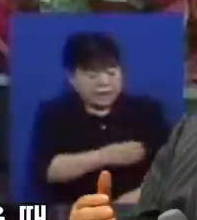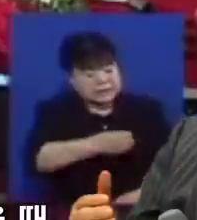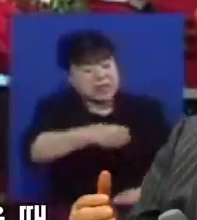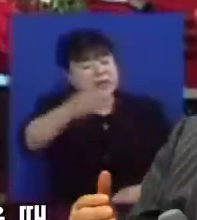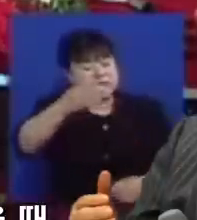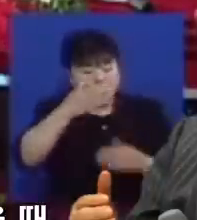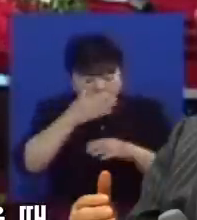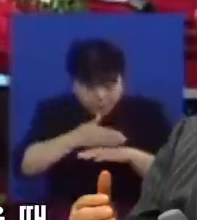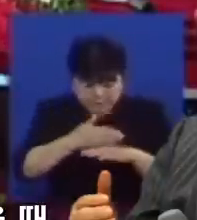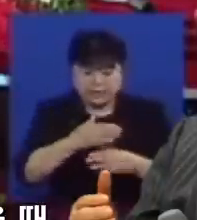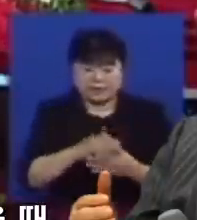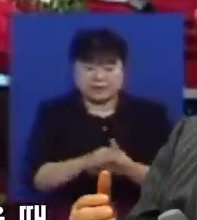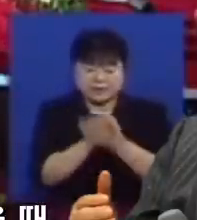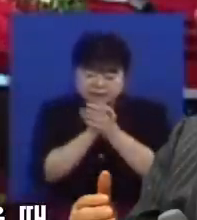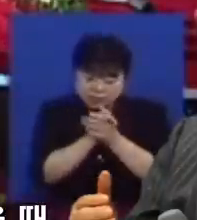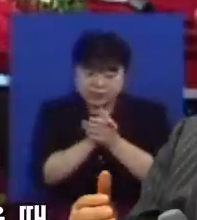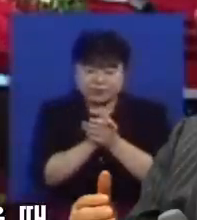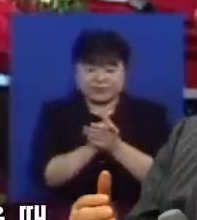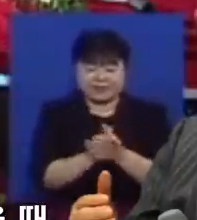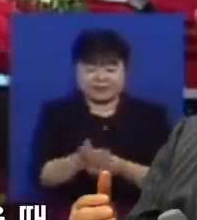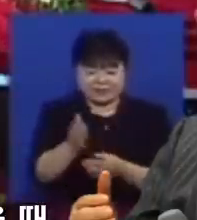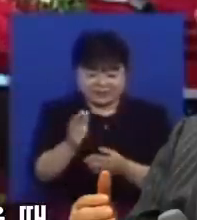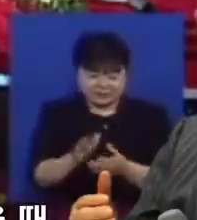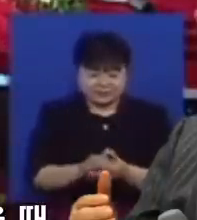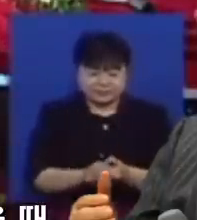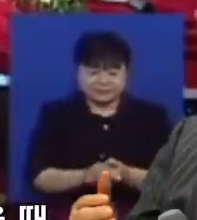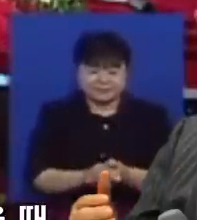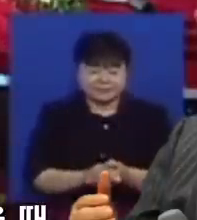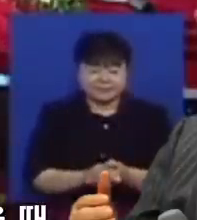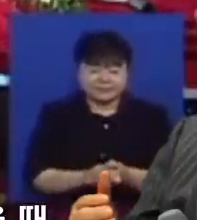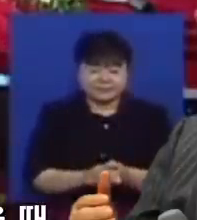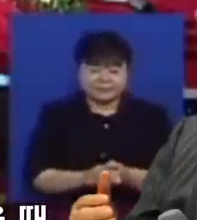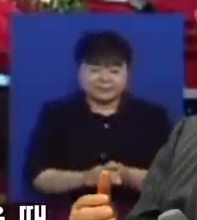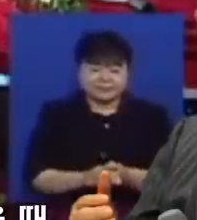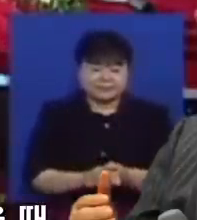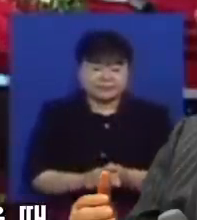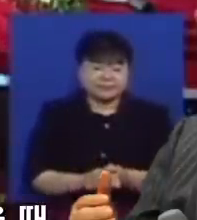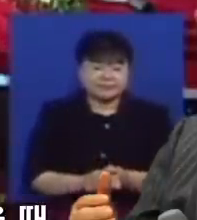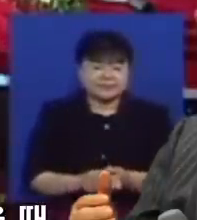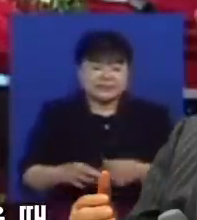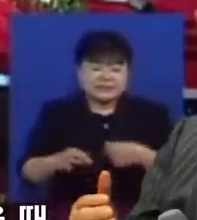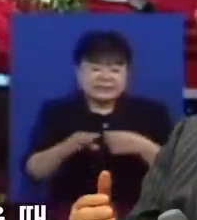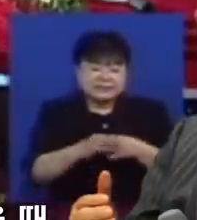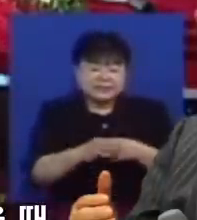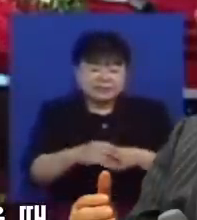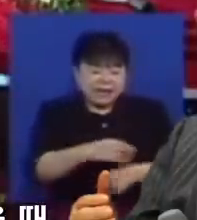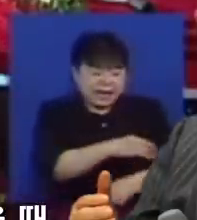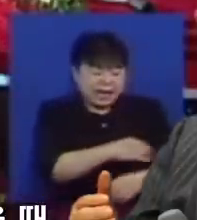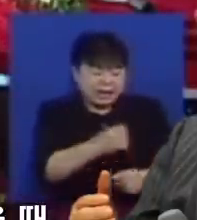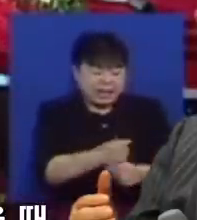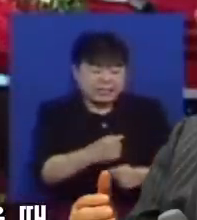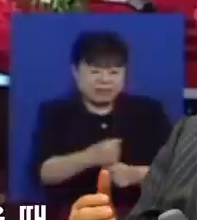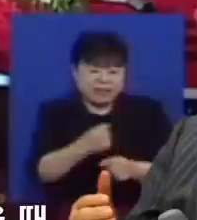것도 감사하다고 기도를 했습니다. 그런데 팔이 이족을 해서 넣고 난 다음에